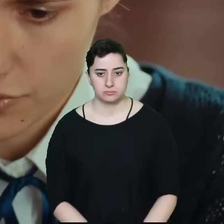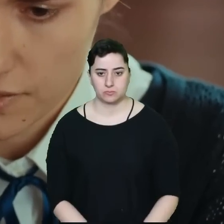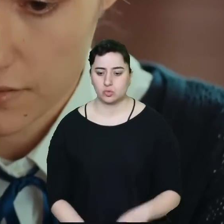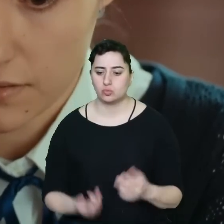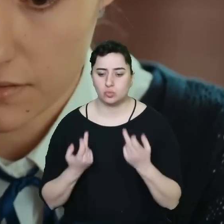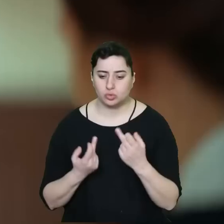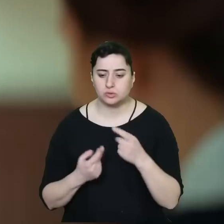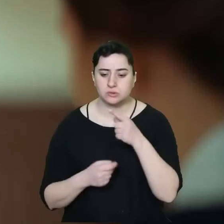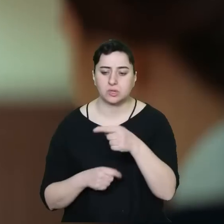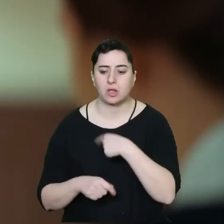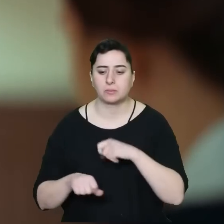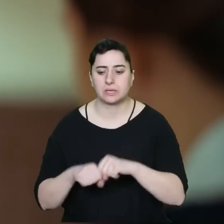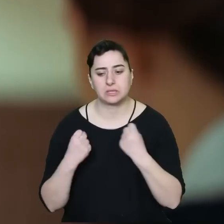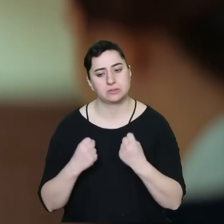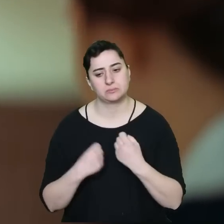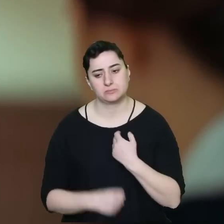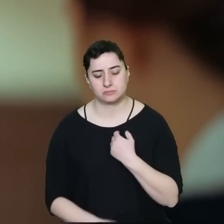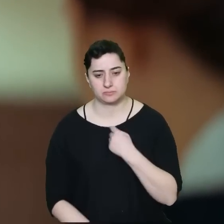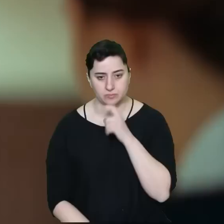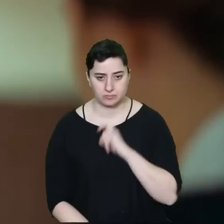Boşu boşuna seni de kırdım.